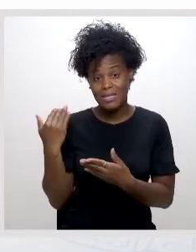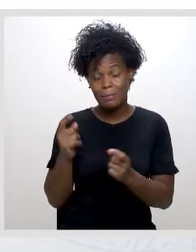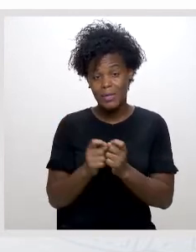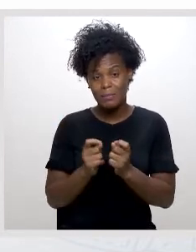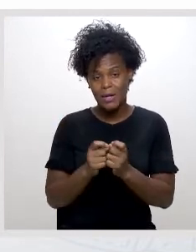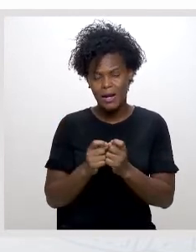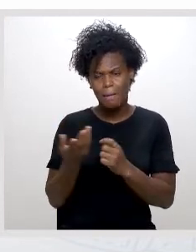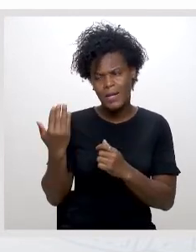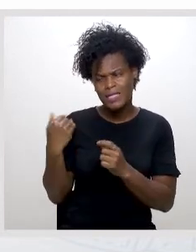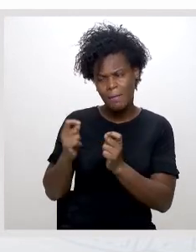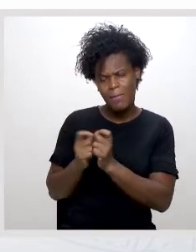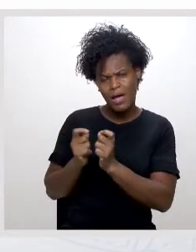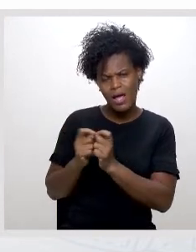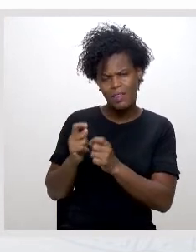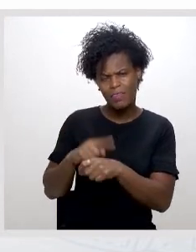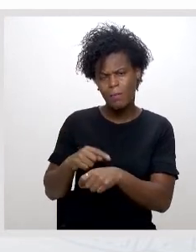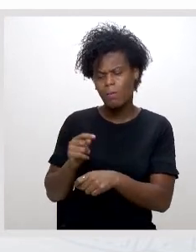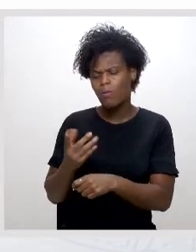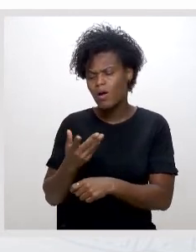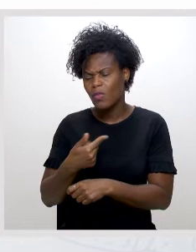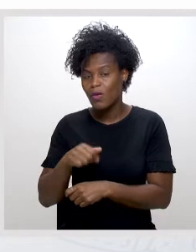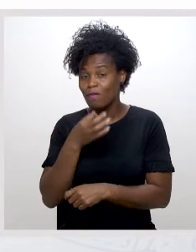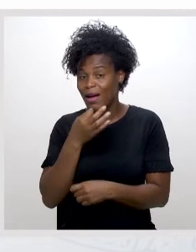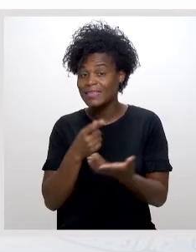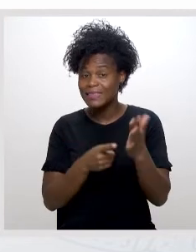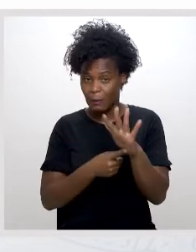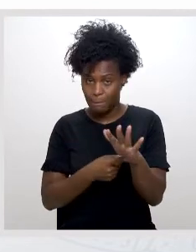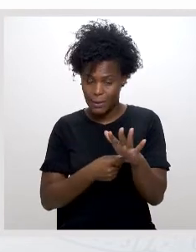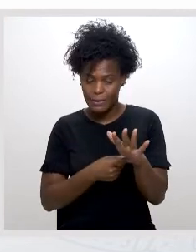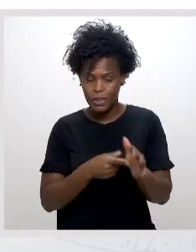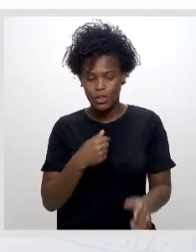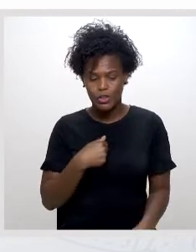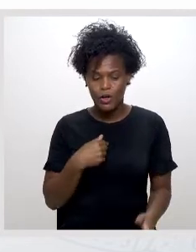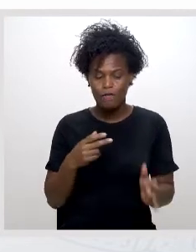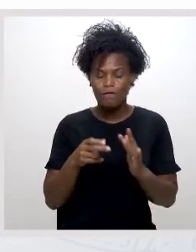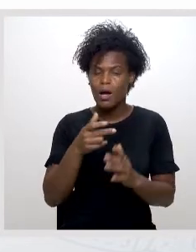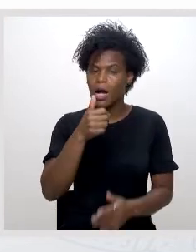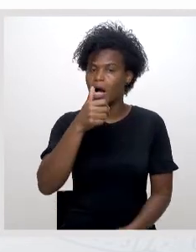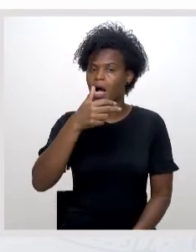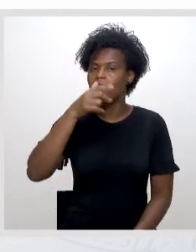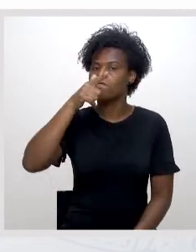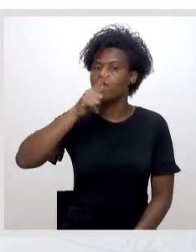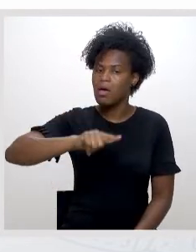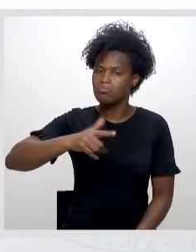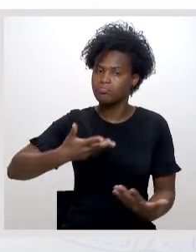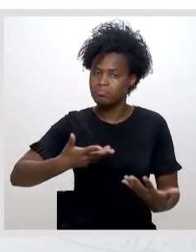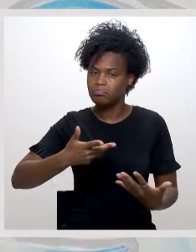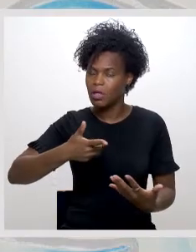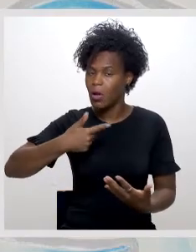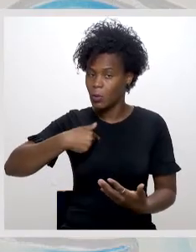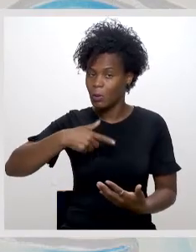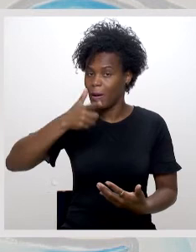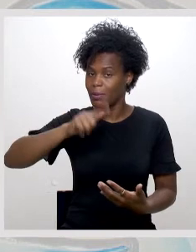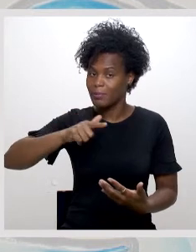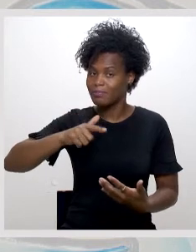très proche du moment où l'on parle. Exemple, je viens de boire un café. Donc, j'ai pris un